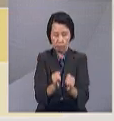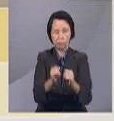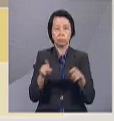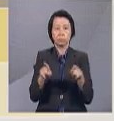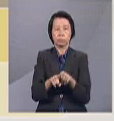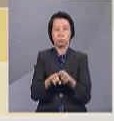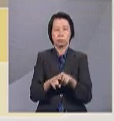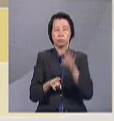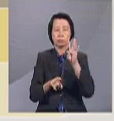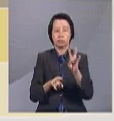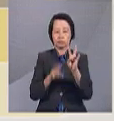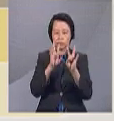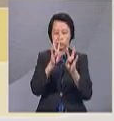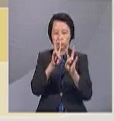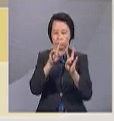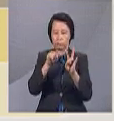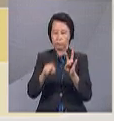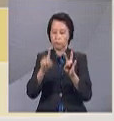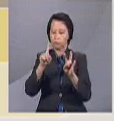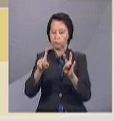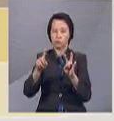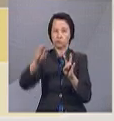bersamaan dengan 7070